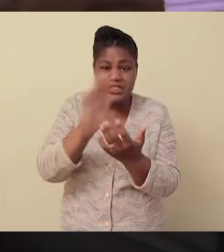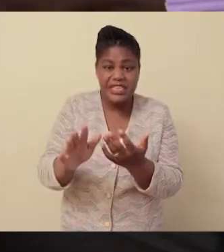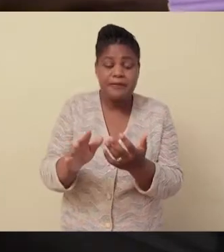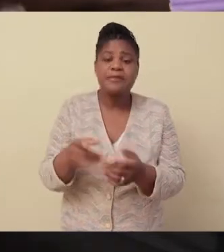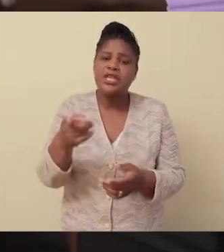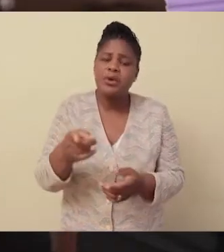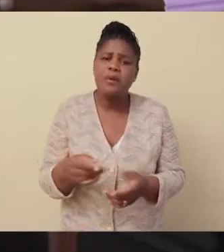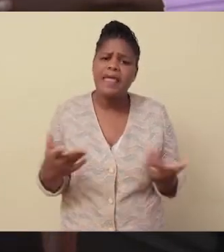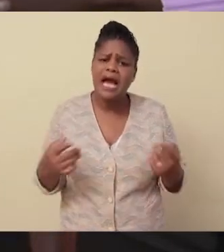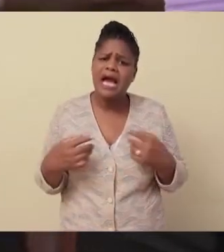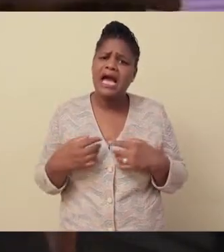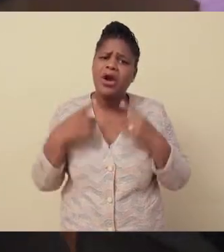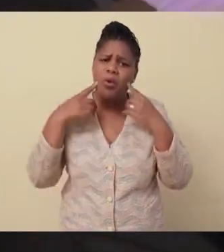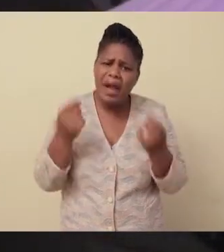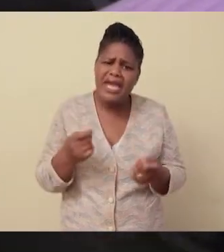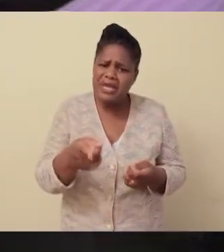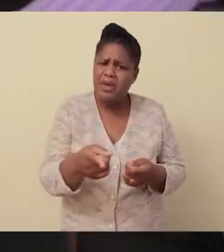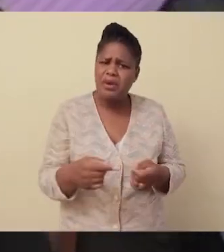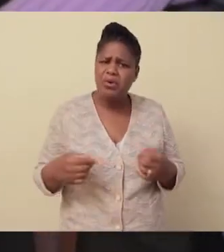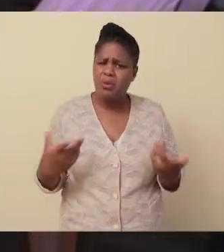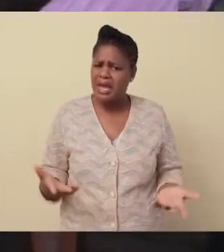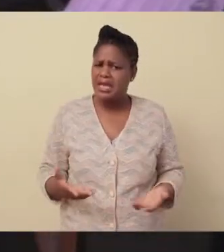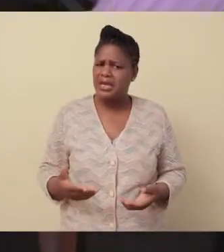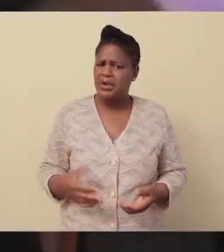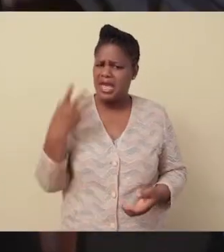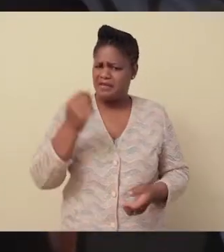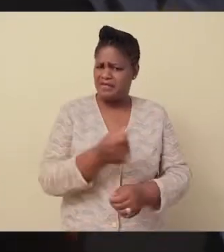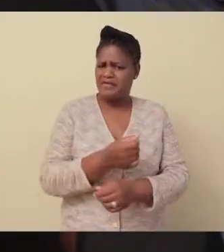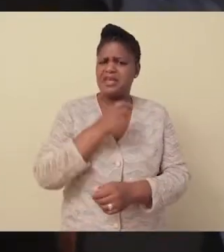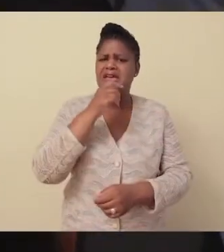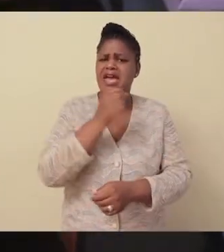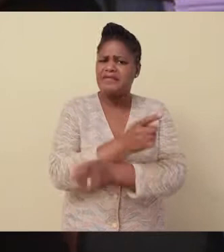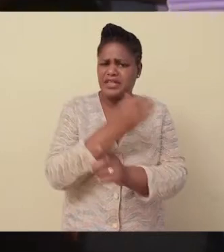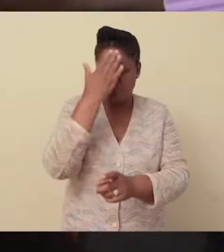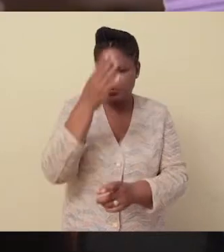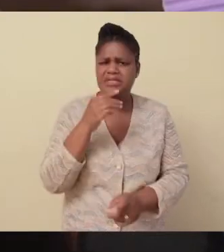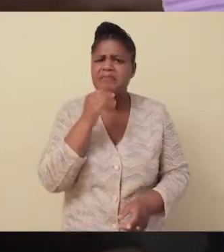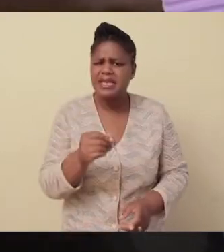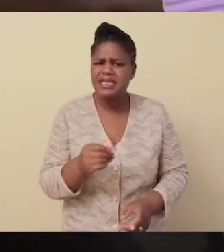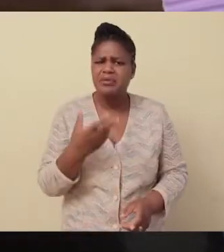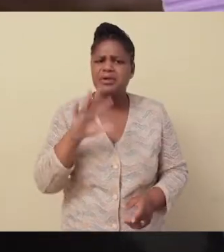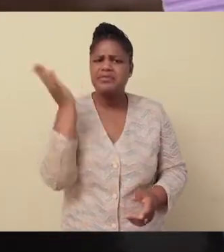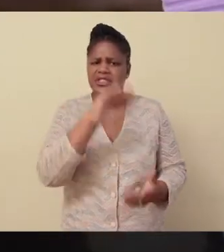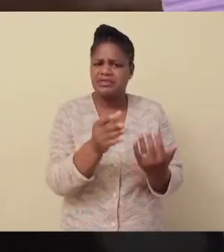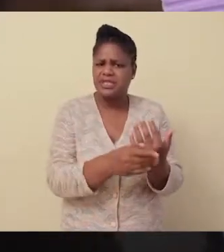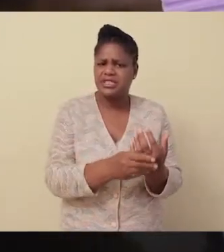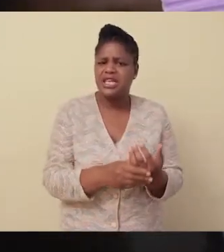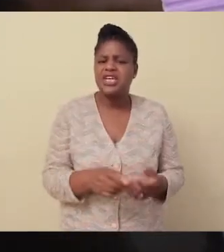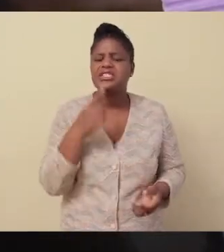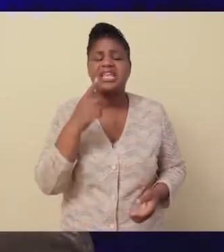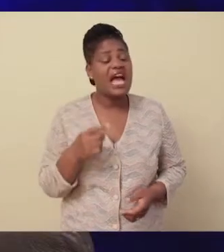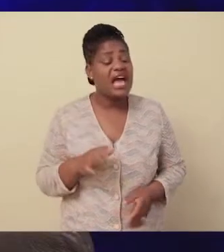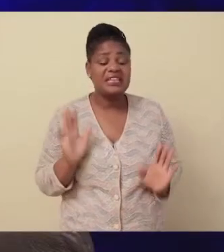Kuti right, iwe unoita shamwari yemunhurume, iwe wakaroorwa. Iye anokuudza kuti madzimai ane